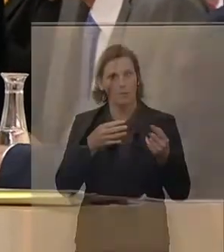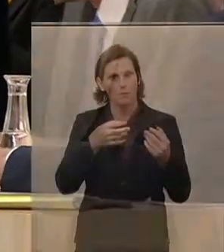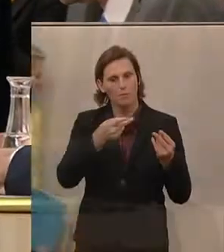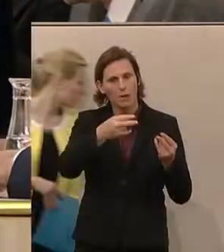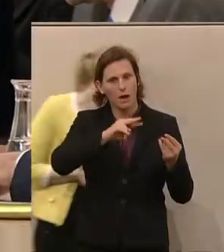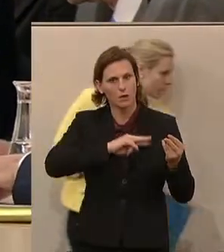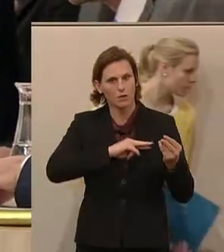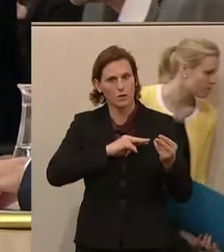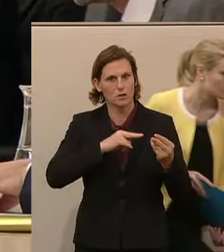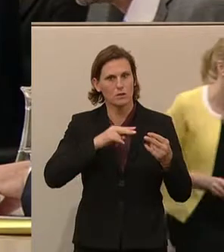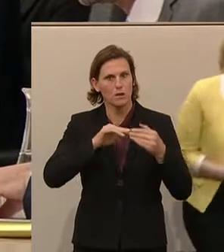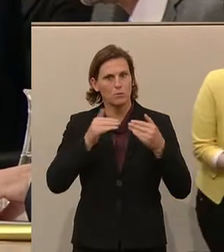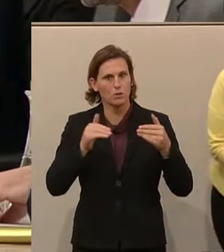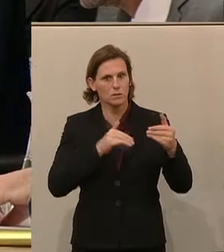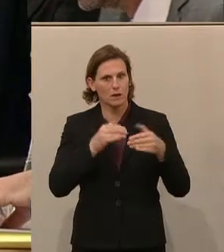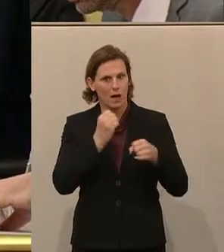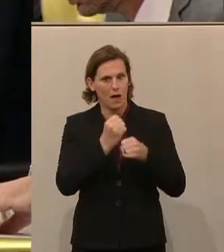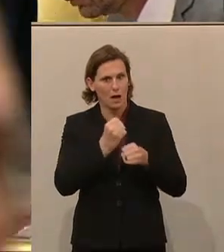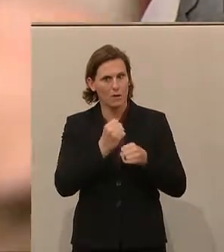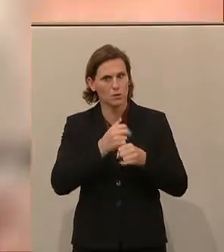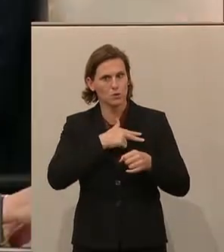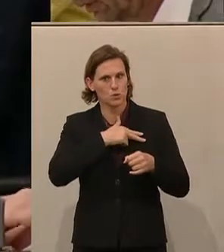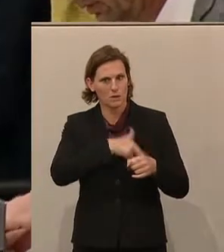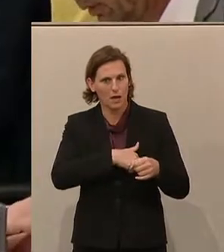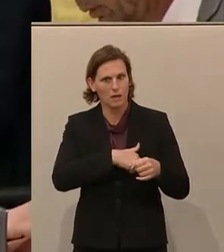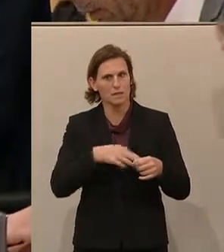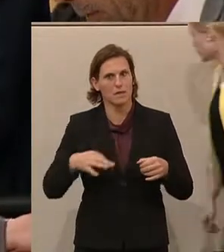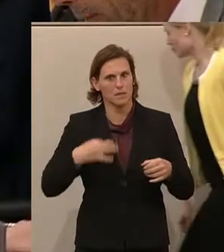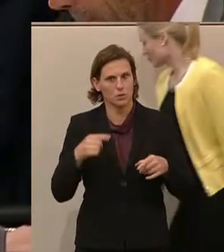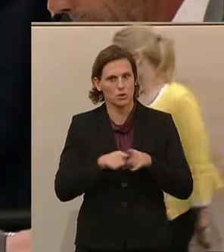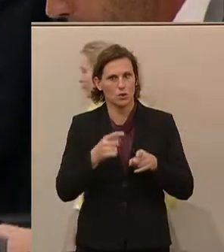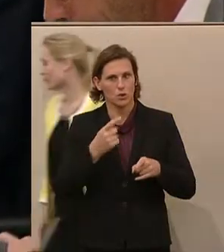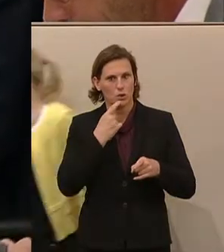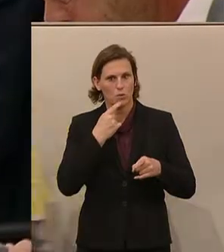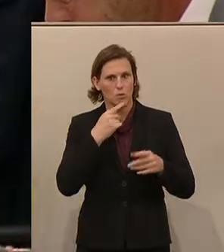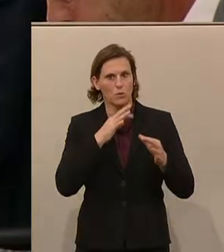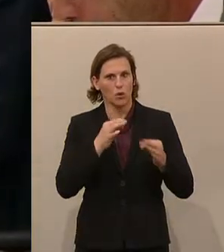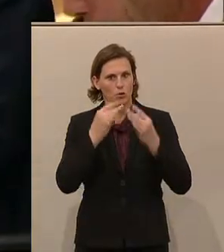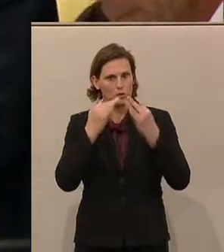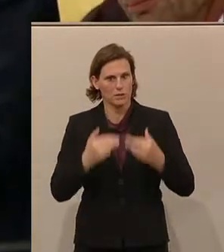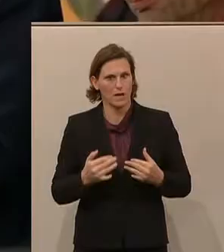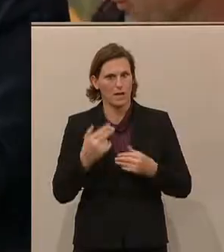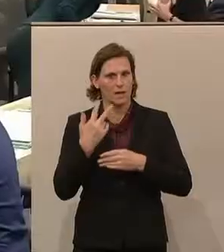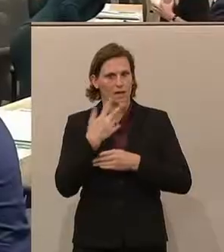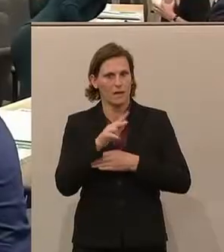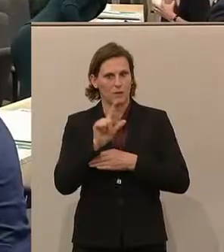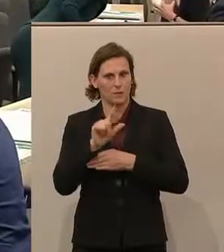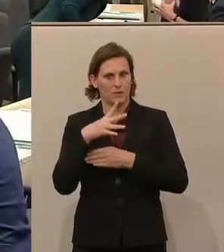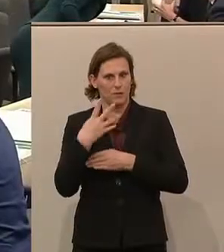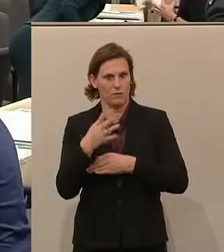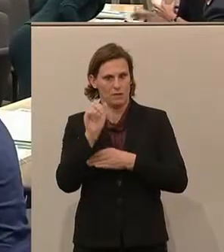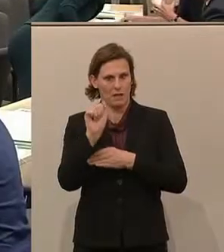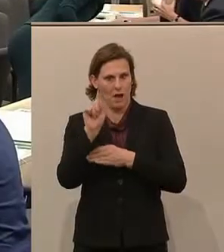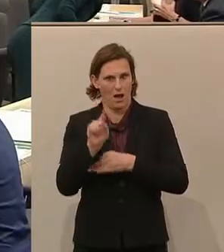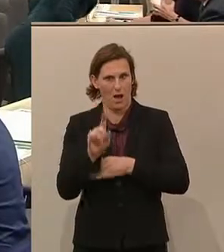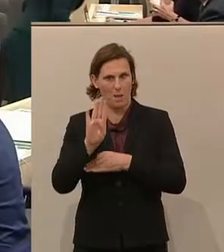für Arbeit, Soziales, Gesundheit und Konsumentenschutz mit Ordnungszahl 342 AB. Die erwähnte Anfragebeantwortung